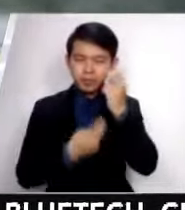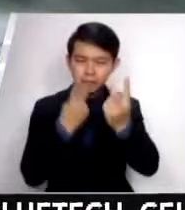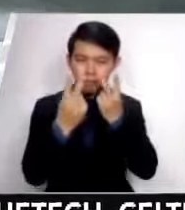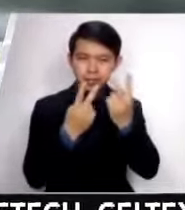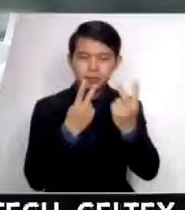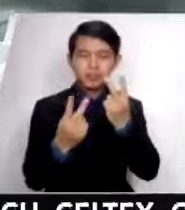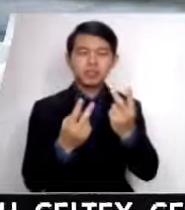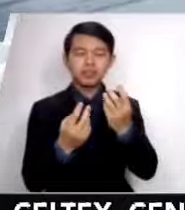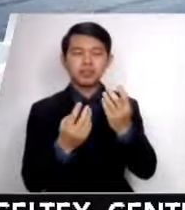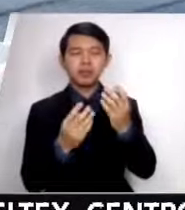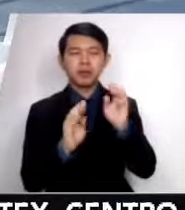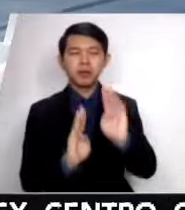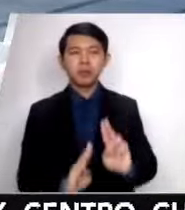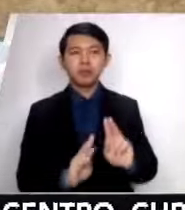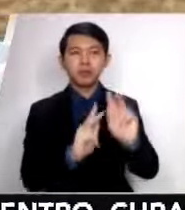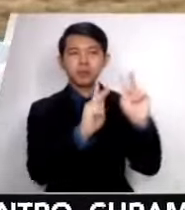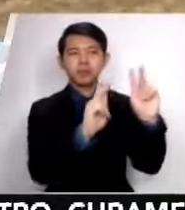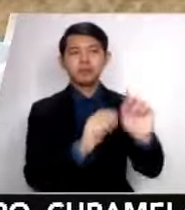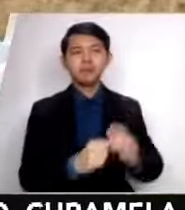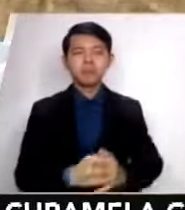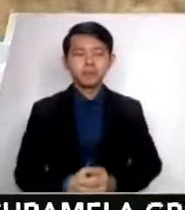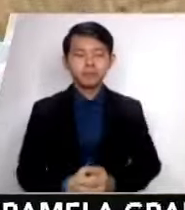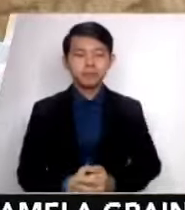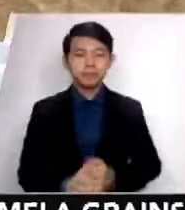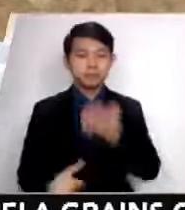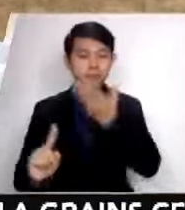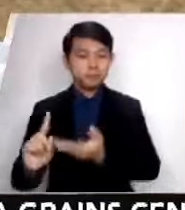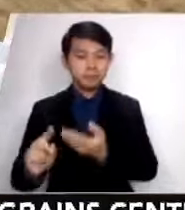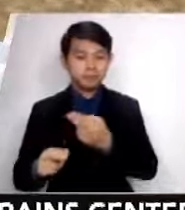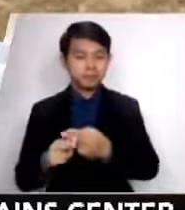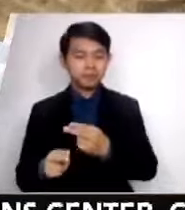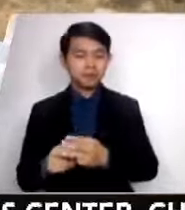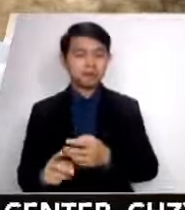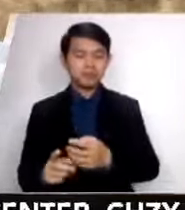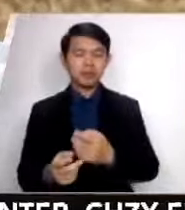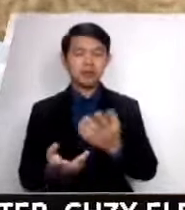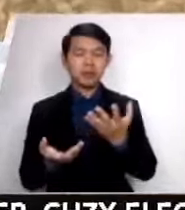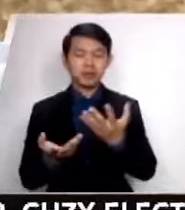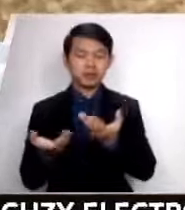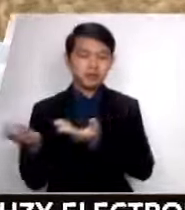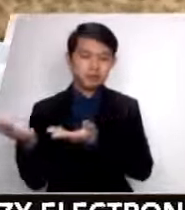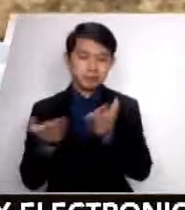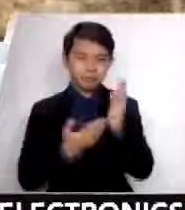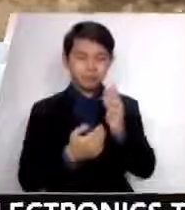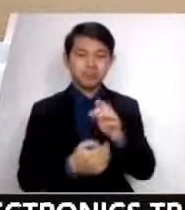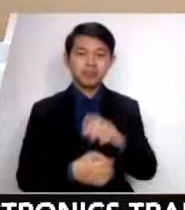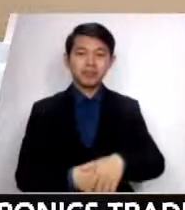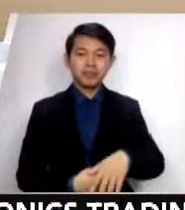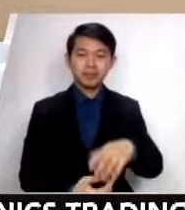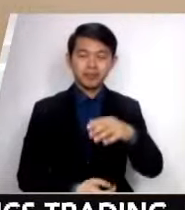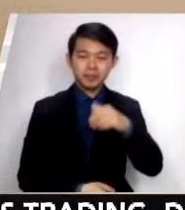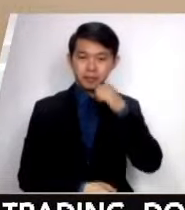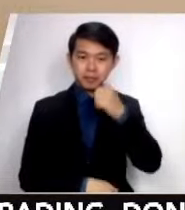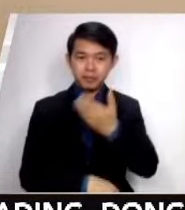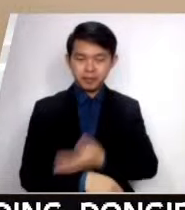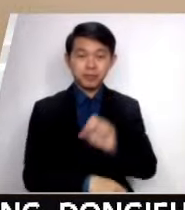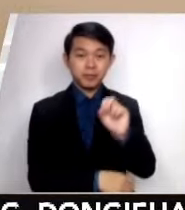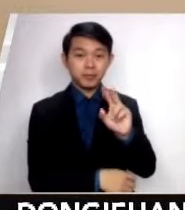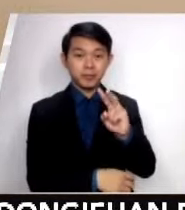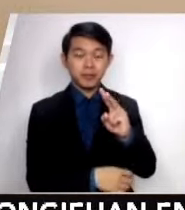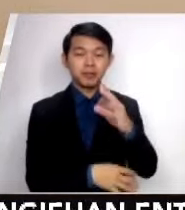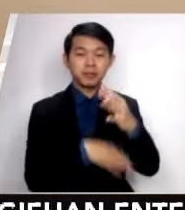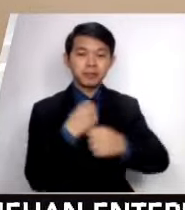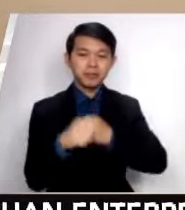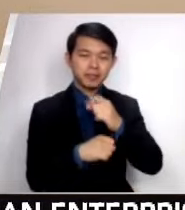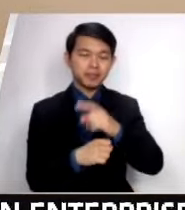Kaya si Lani, naisipang dalhin ang anak para doon i-celebrate ang 12th birthday. Nag-isip kasi ako ng place